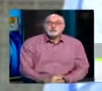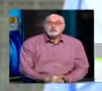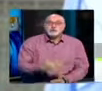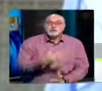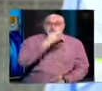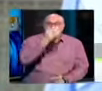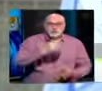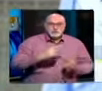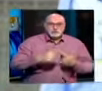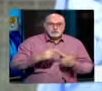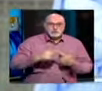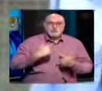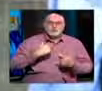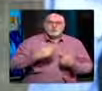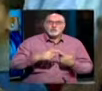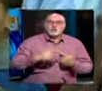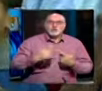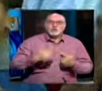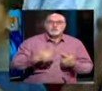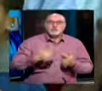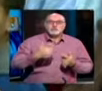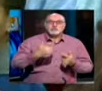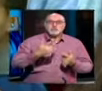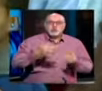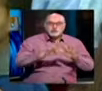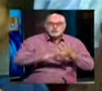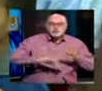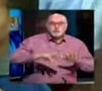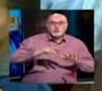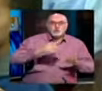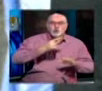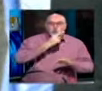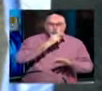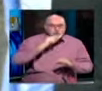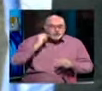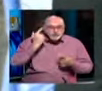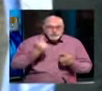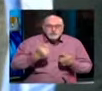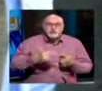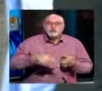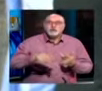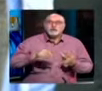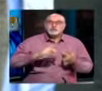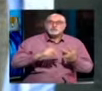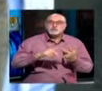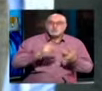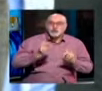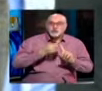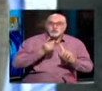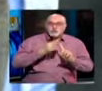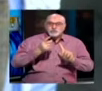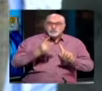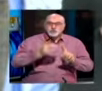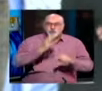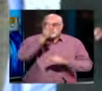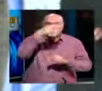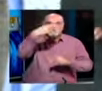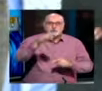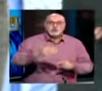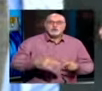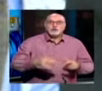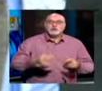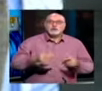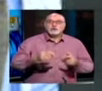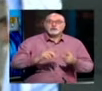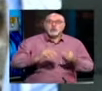تظاهرة نواكشوط عاصمة الثقافة الحسانية، ونحتث الخطى لنشكل مستقبلا للثقافة الحسانية،